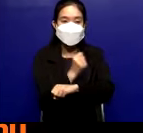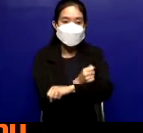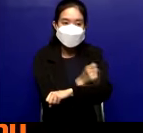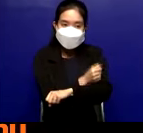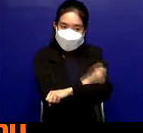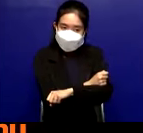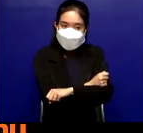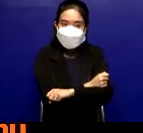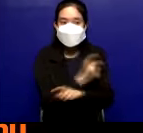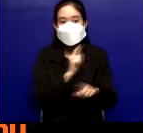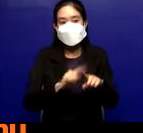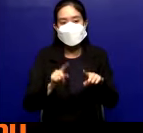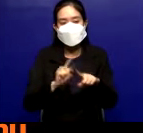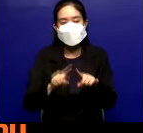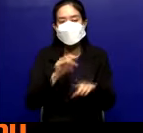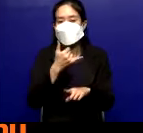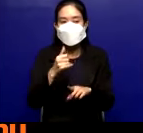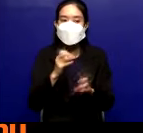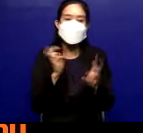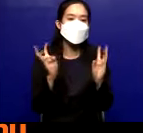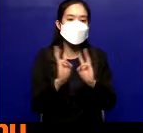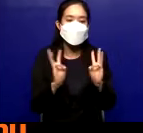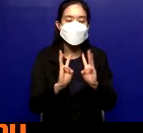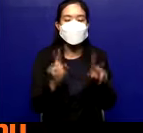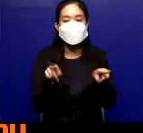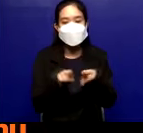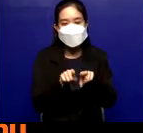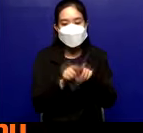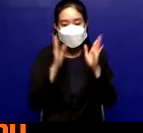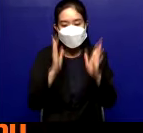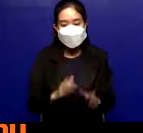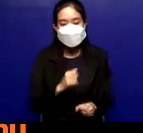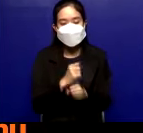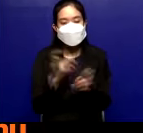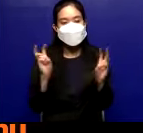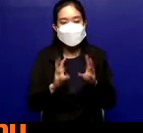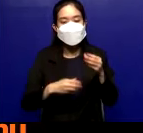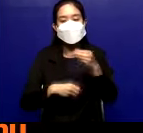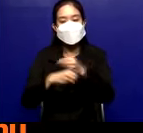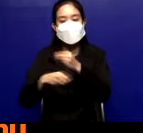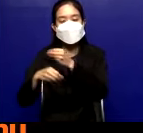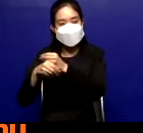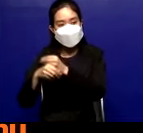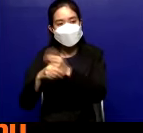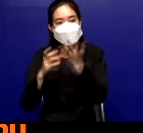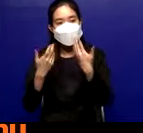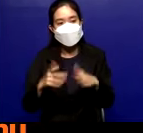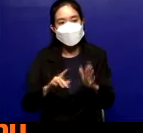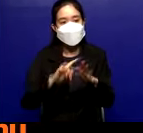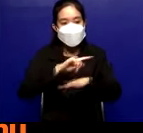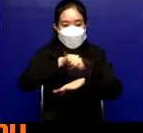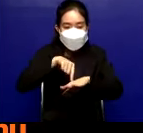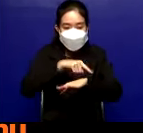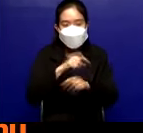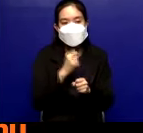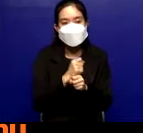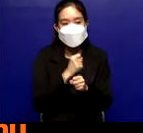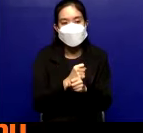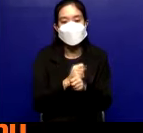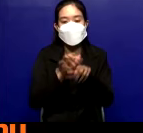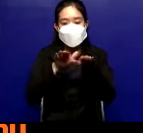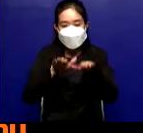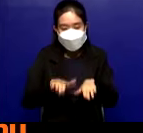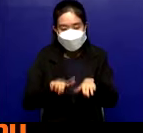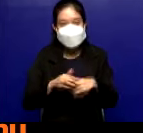ยอาจตกงานมากขึ้นและถูกลดชั่วโมงการทำงานลงที่สำคัญก็คือเราอาจมีตำ